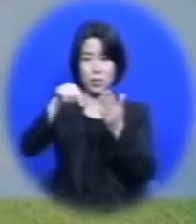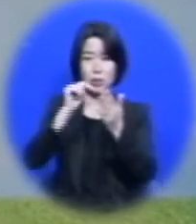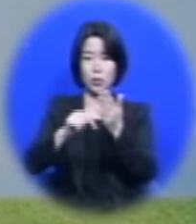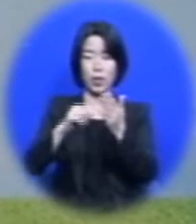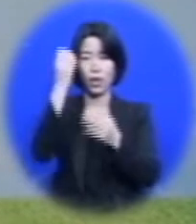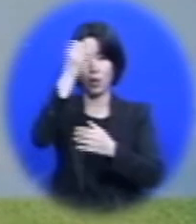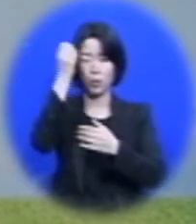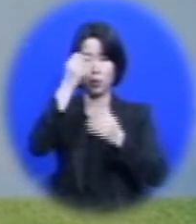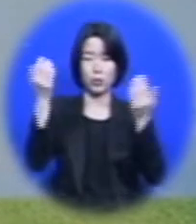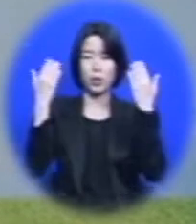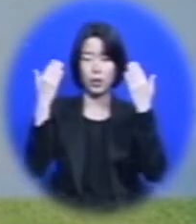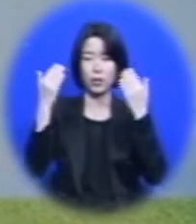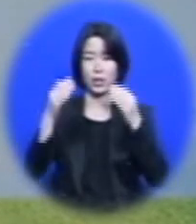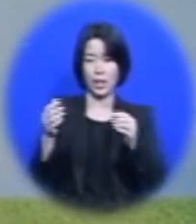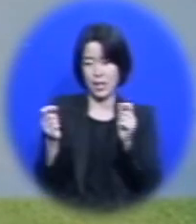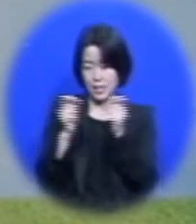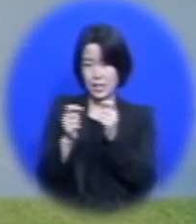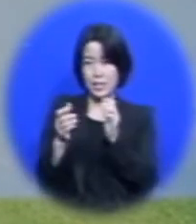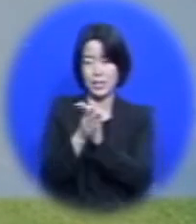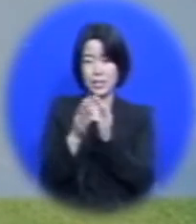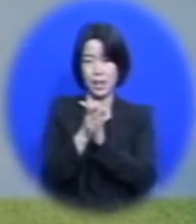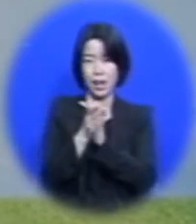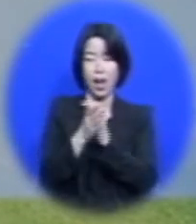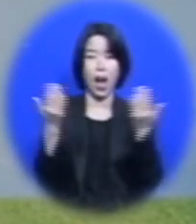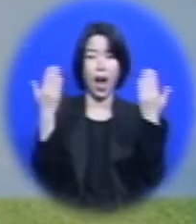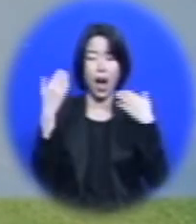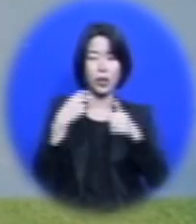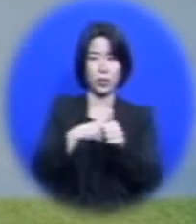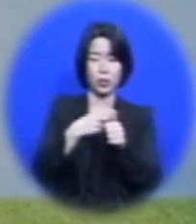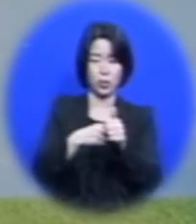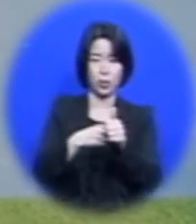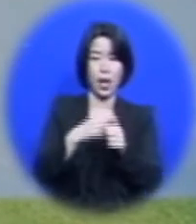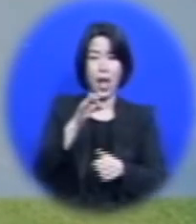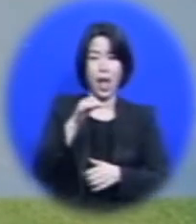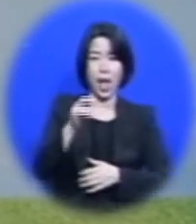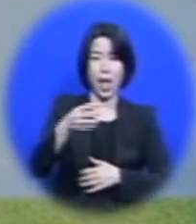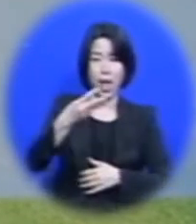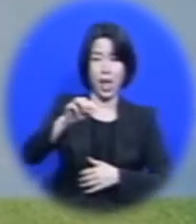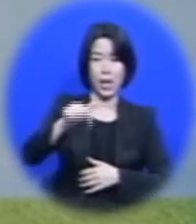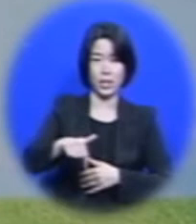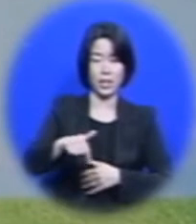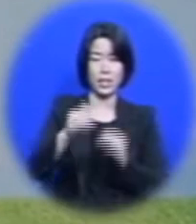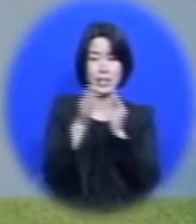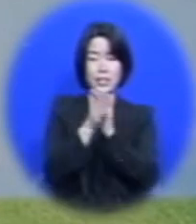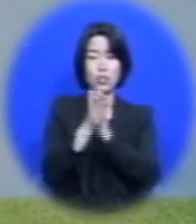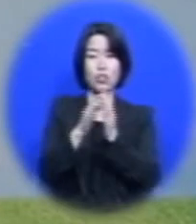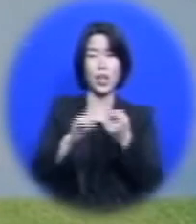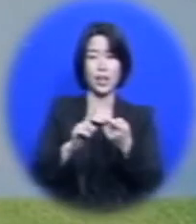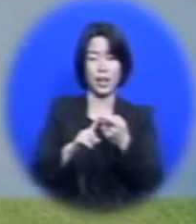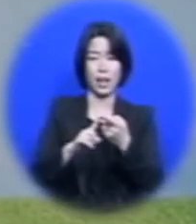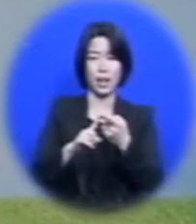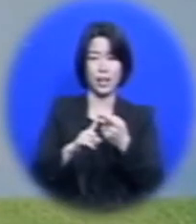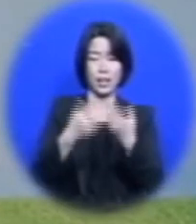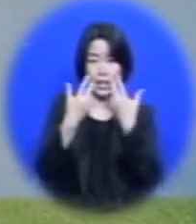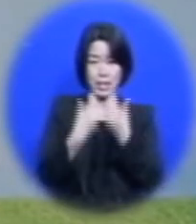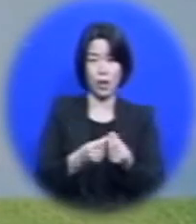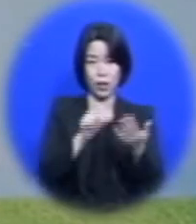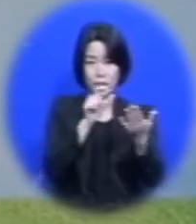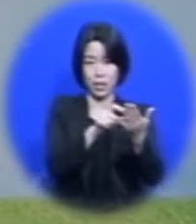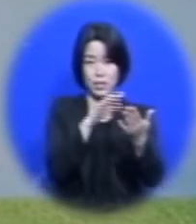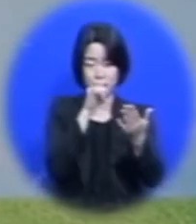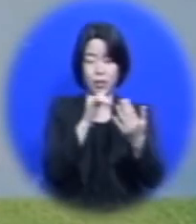고등학교 때 단짝 친구였던 학교 고등학교 교사인 에릭이라고 하는 친구에 대한 이야기가